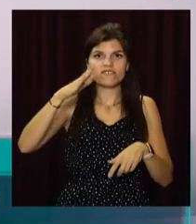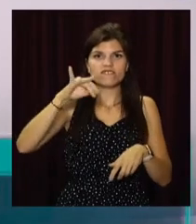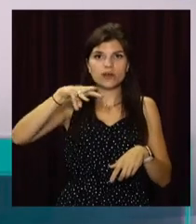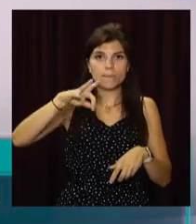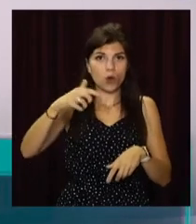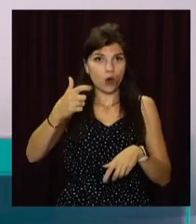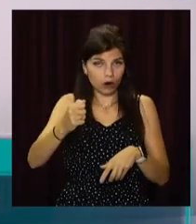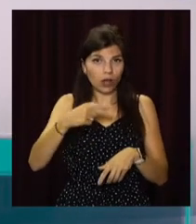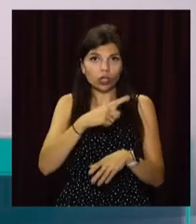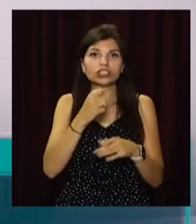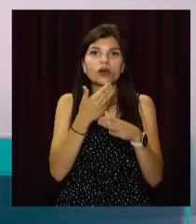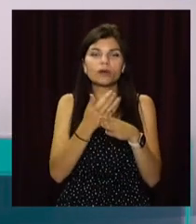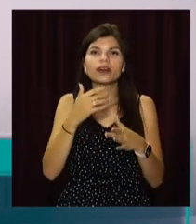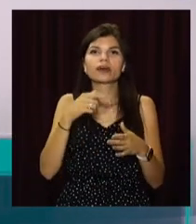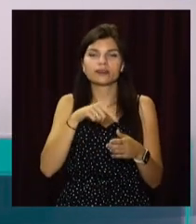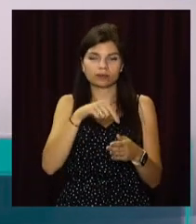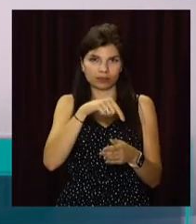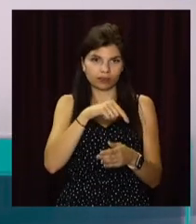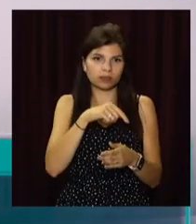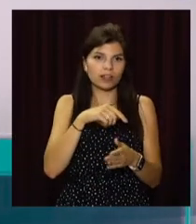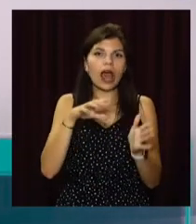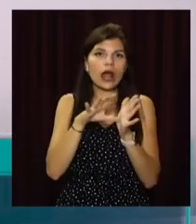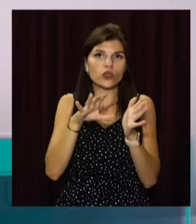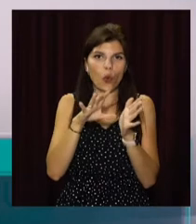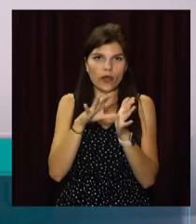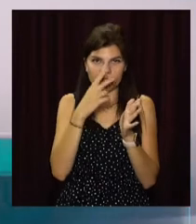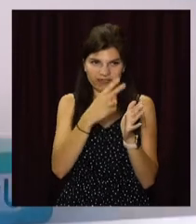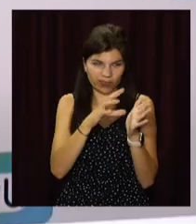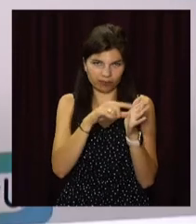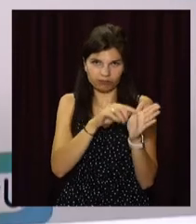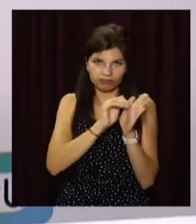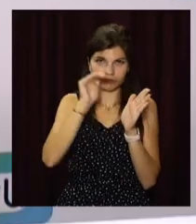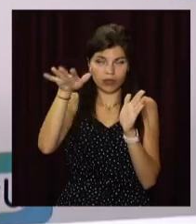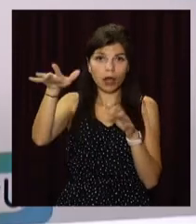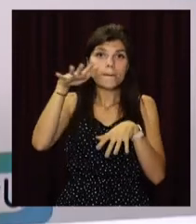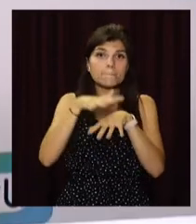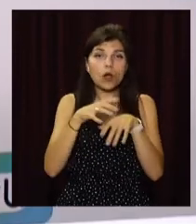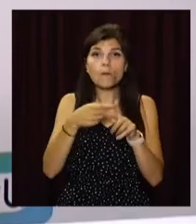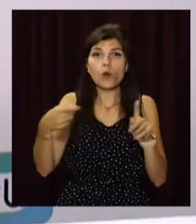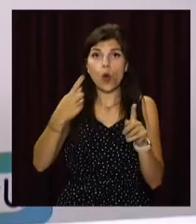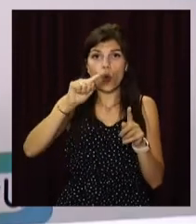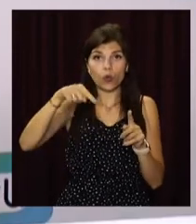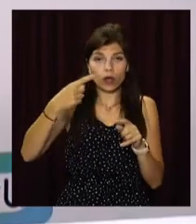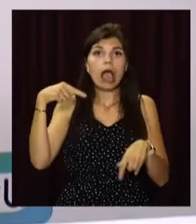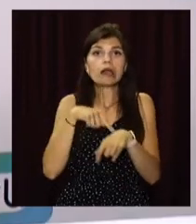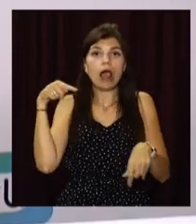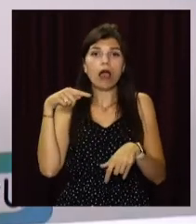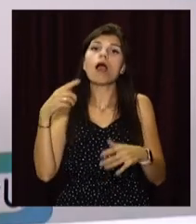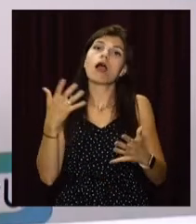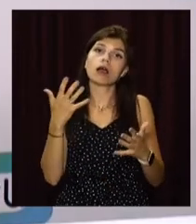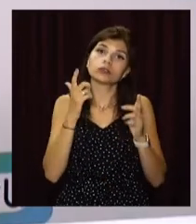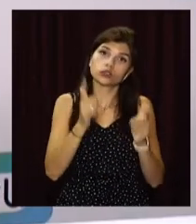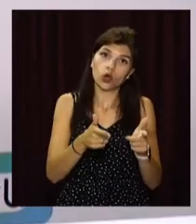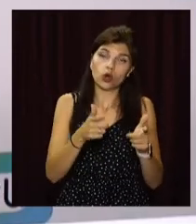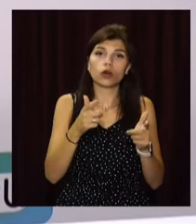розміщає, так скажемо, його за допомогою інтерфейсу в електронному вигляді. Банк протягом години реагує на неї і